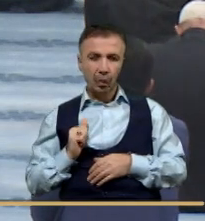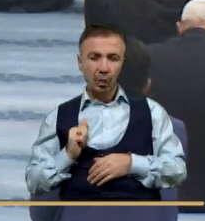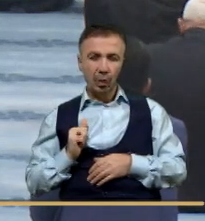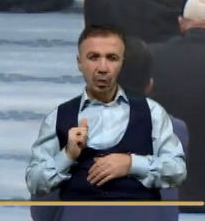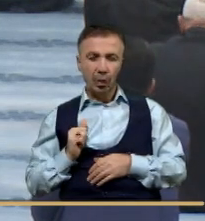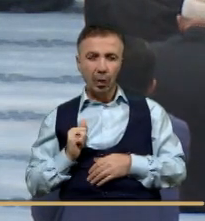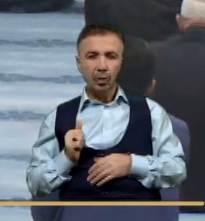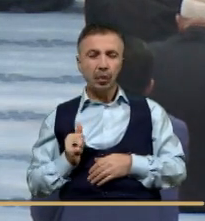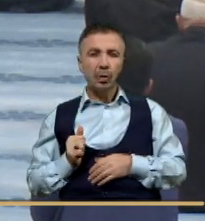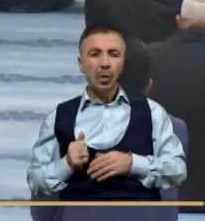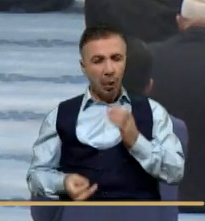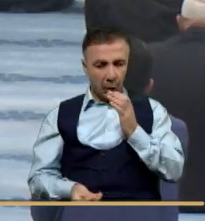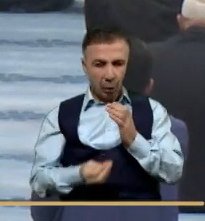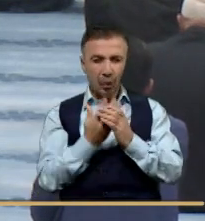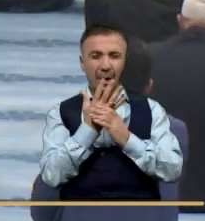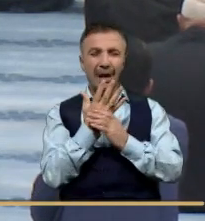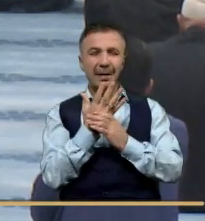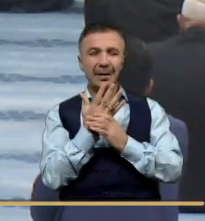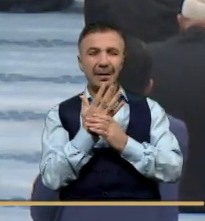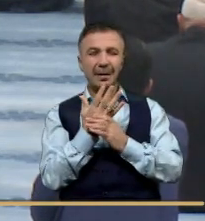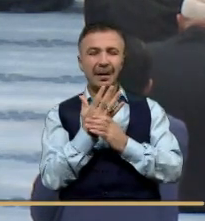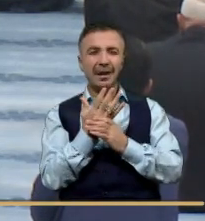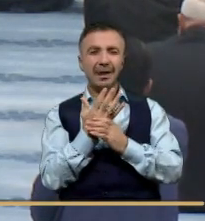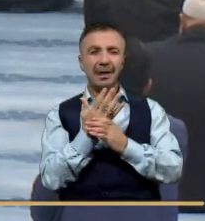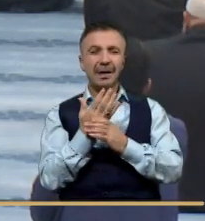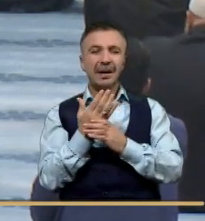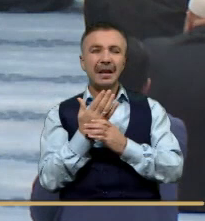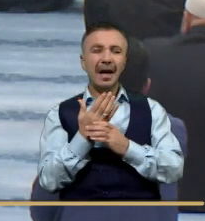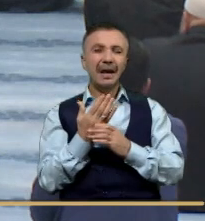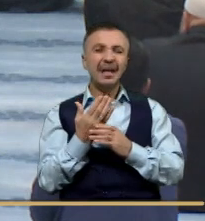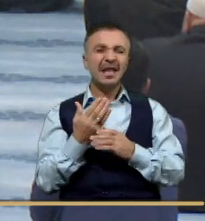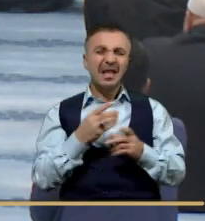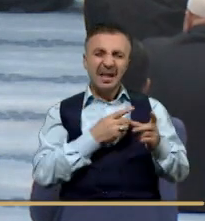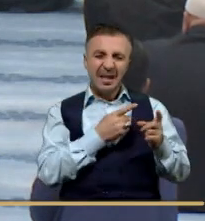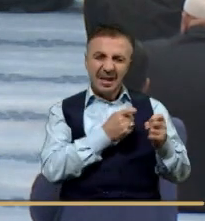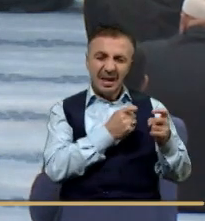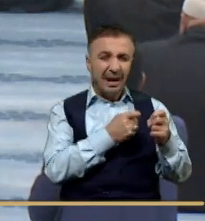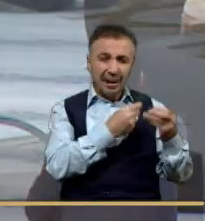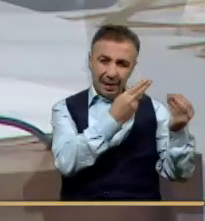verir. Binlerce silahları, en gelişmiş silahları niçin verir?